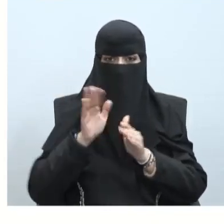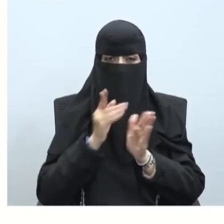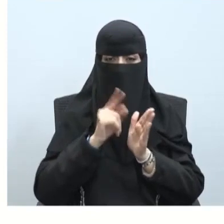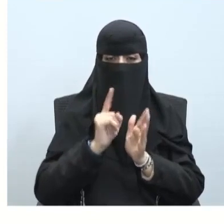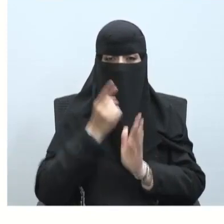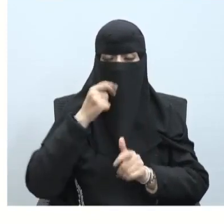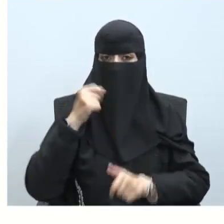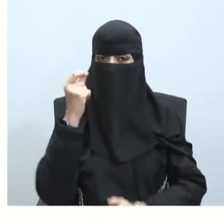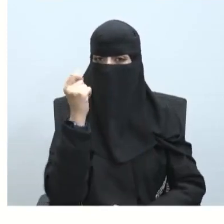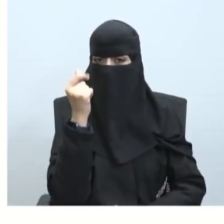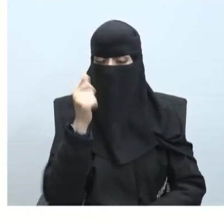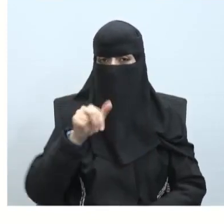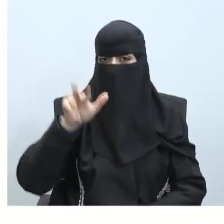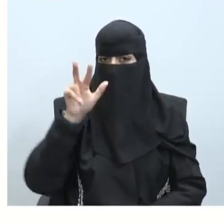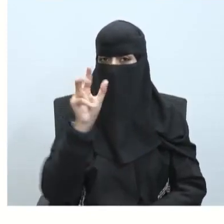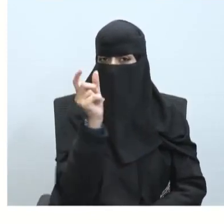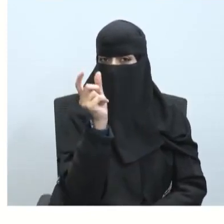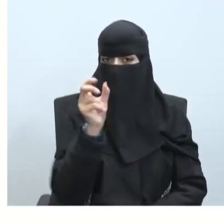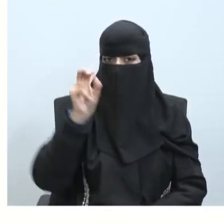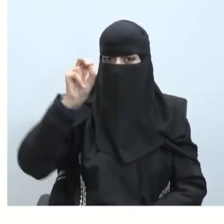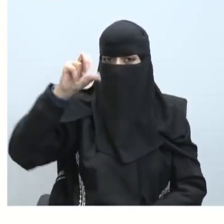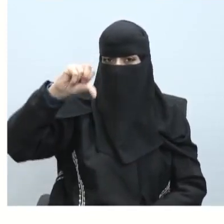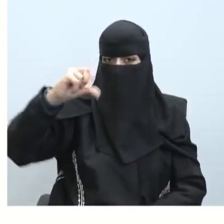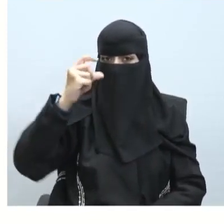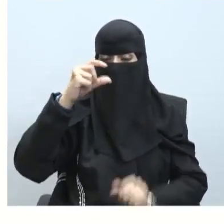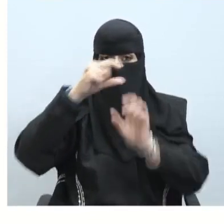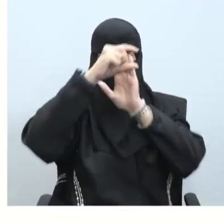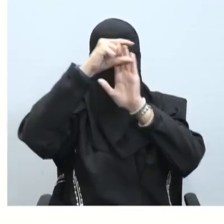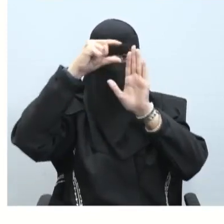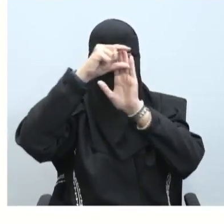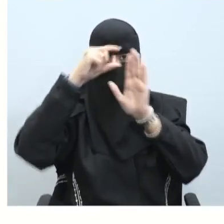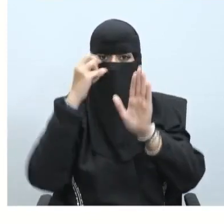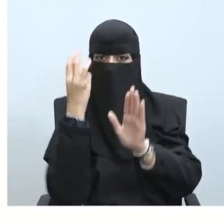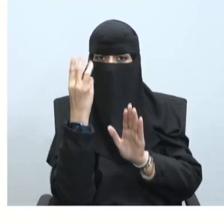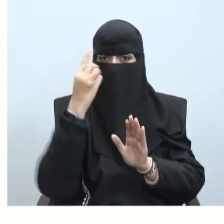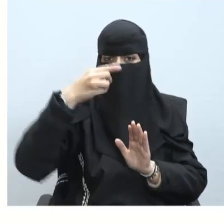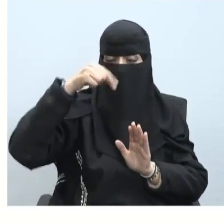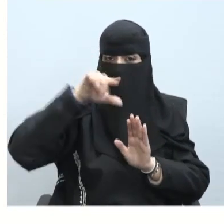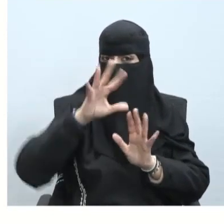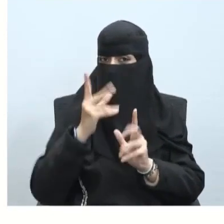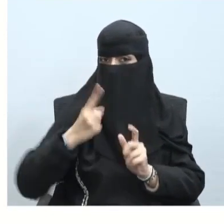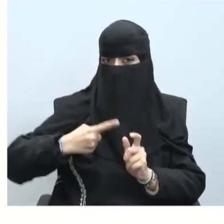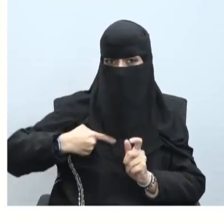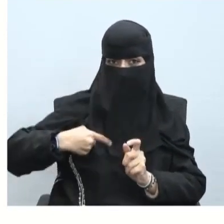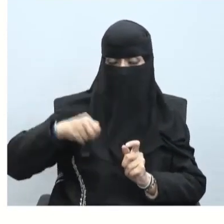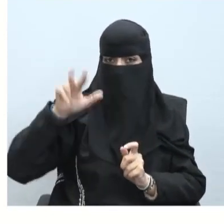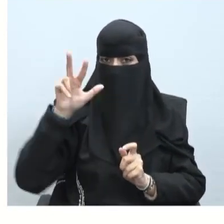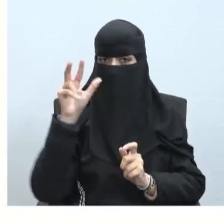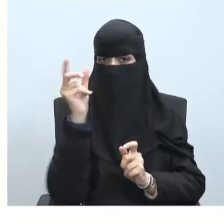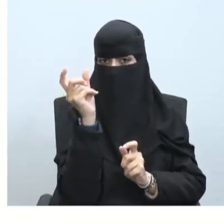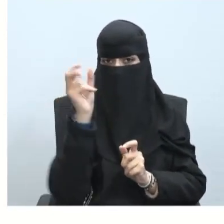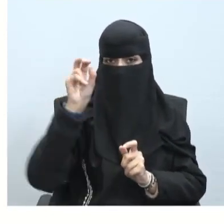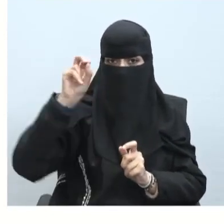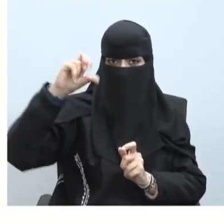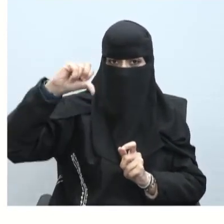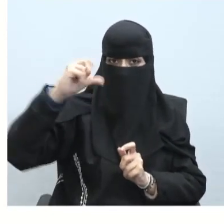نتعرف على عنوان ابنائي وبناتي هذا الفصل هذا الفصل الثالث عشر يحمل عنوان النقود